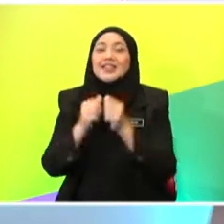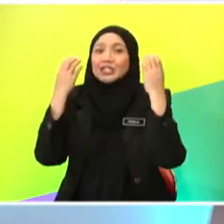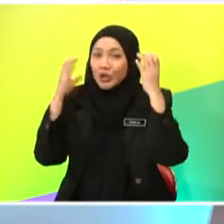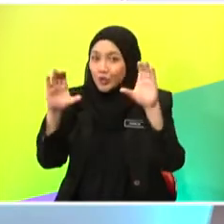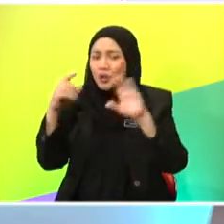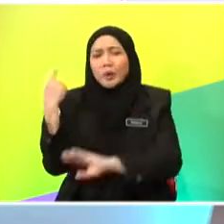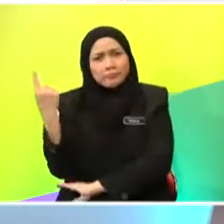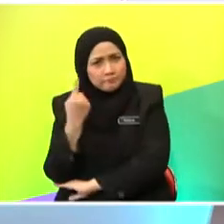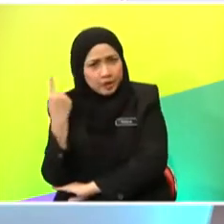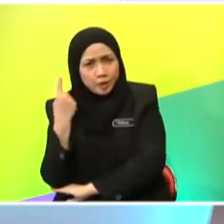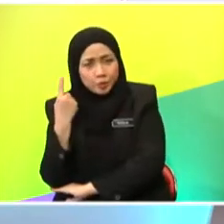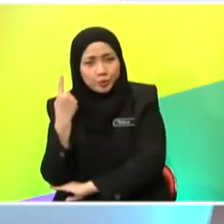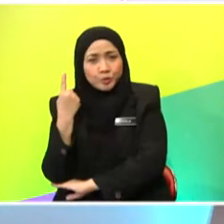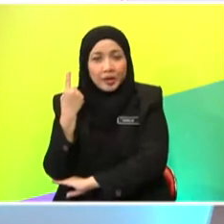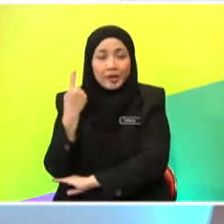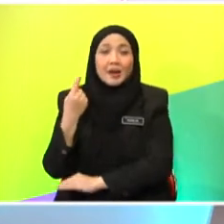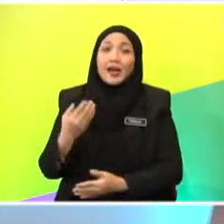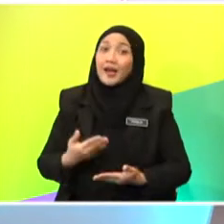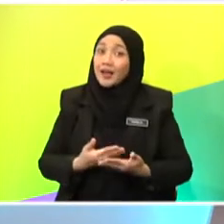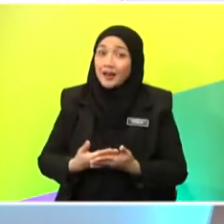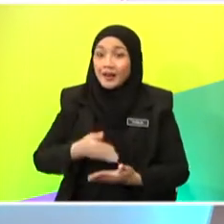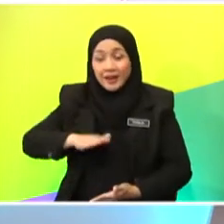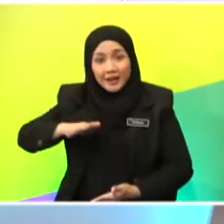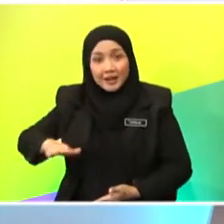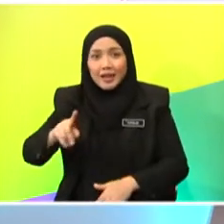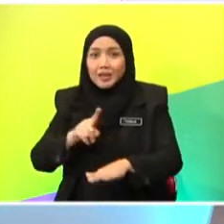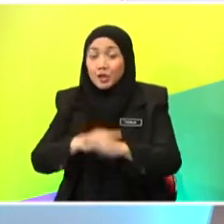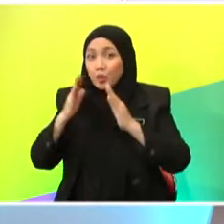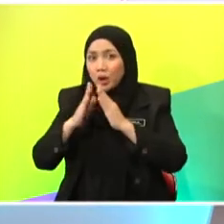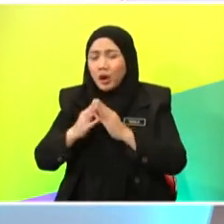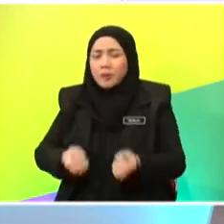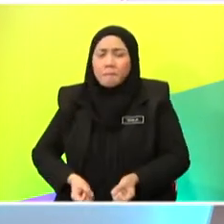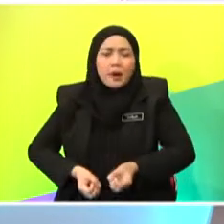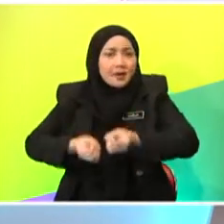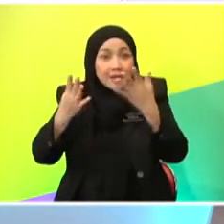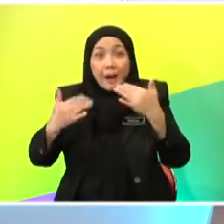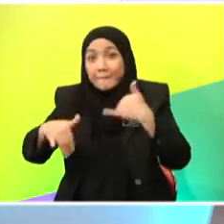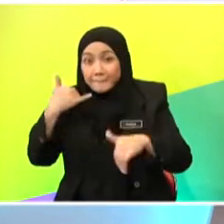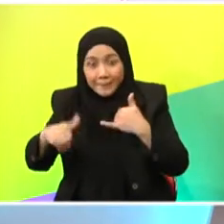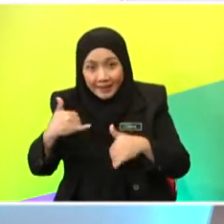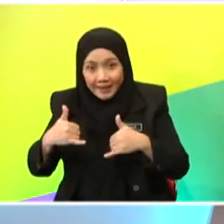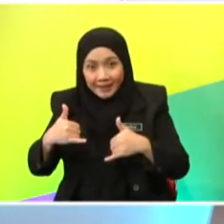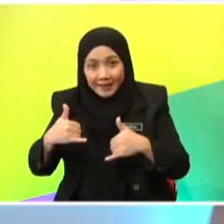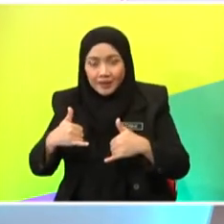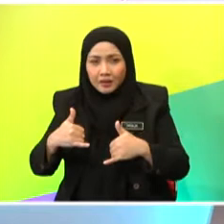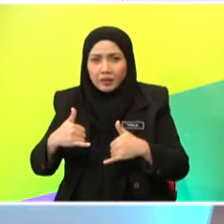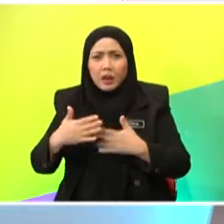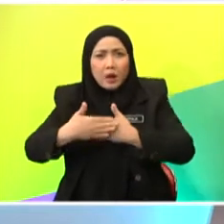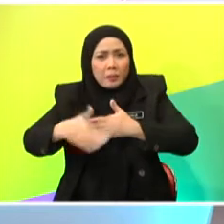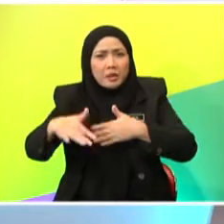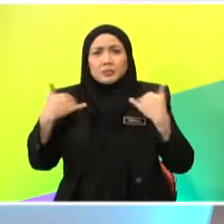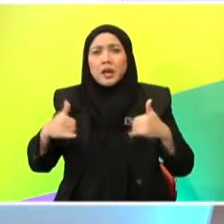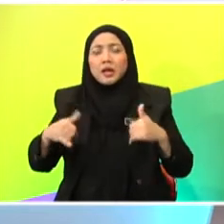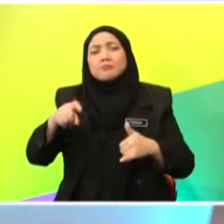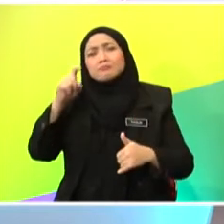rumah saya pasti anak-anak cewek gua masih banyak mainan betul nah jadi bila pas main mesti Mak bising hahaha